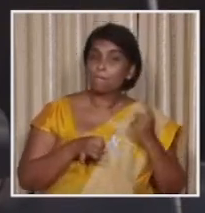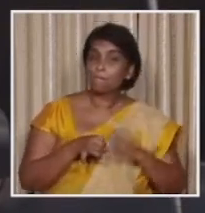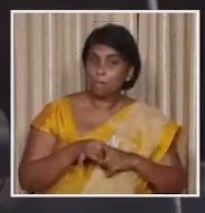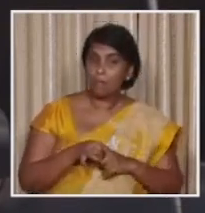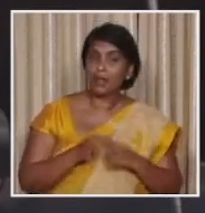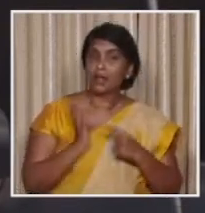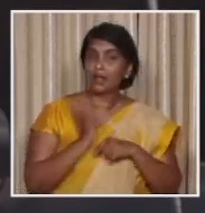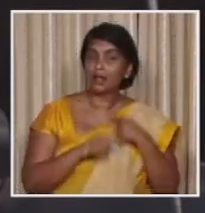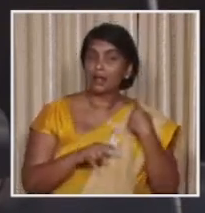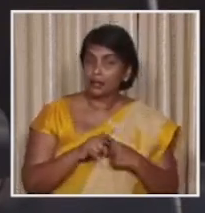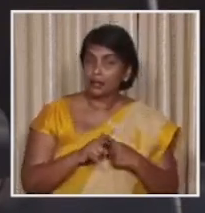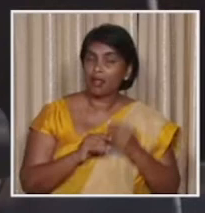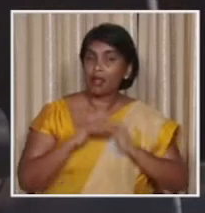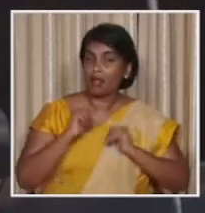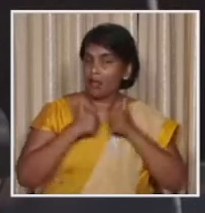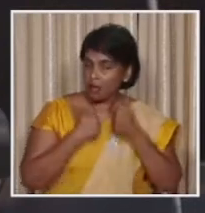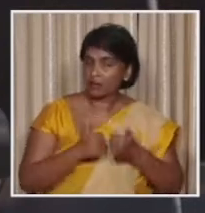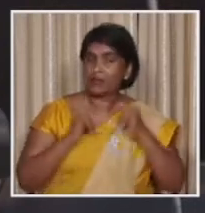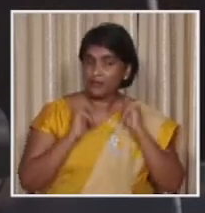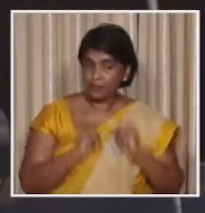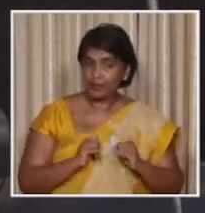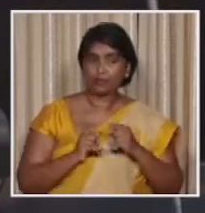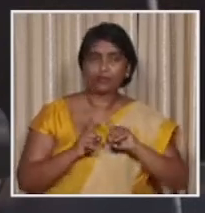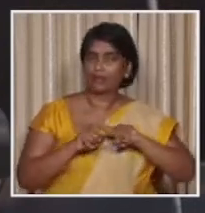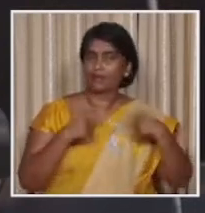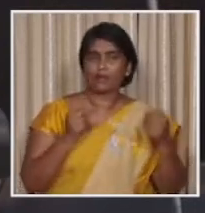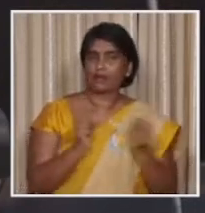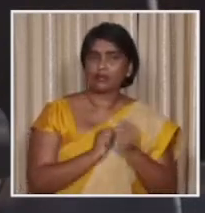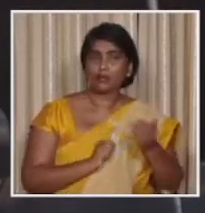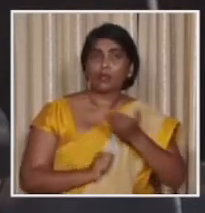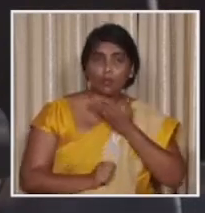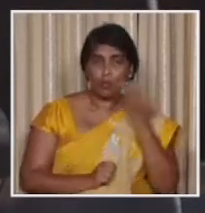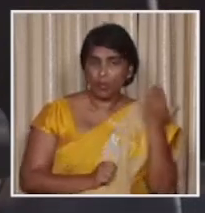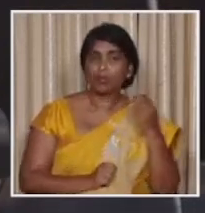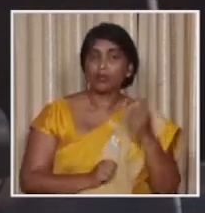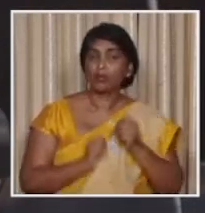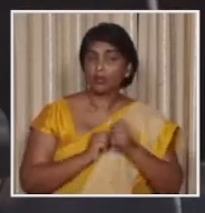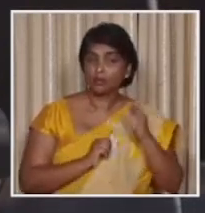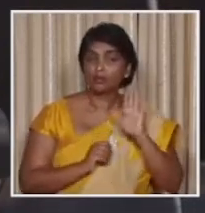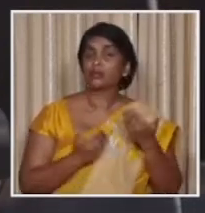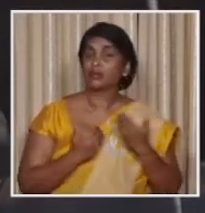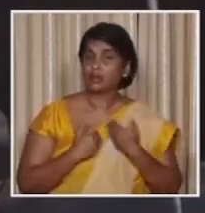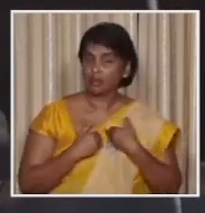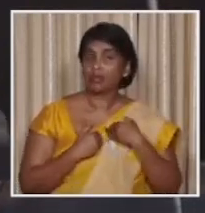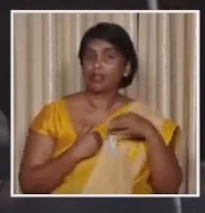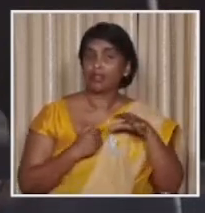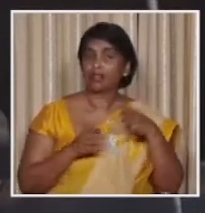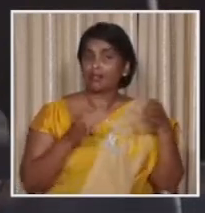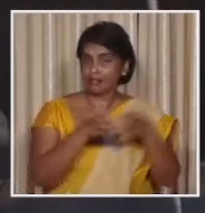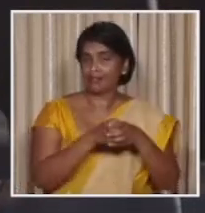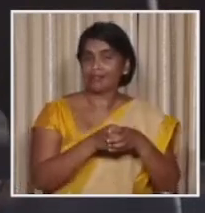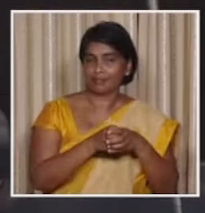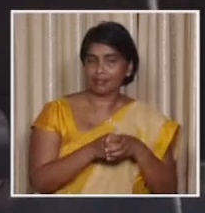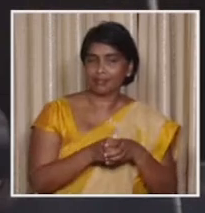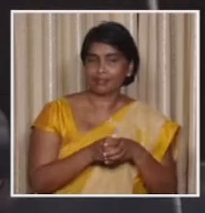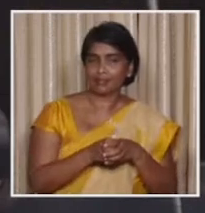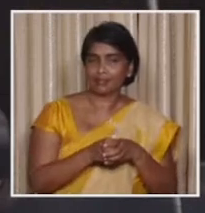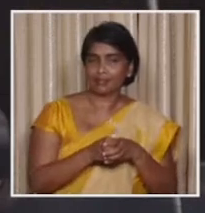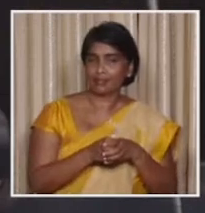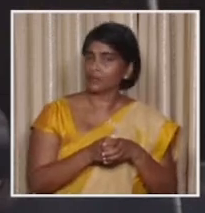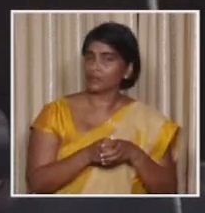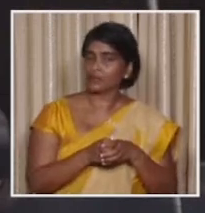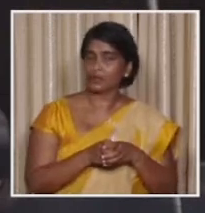මේ බදු කරන ක්‍රමය හරිද වැරදිද මීට වඩා වෙන විදිහකට කරන්න පුළුවන්ද කියලා කරන්න තමයි අපි ඒක පත් කරලා තිබුණේ.